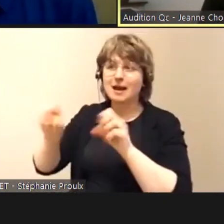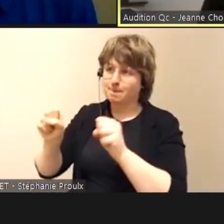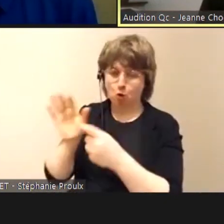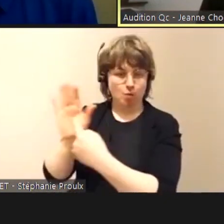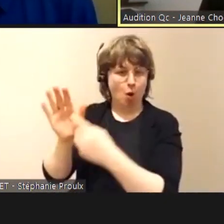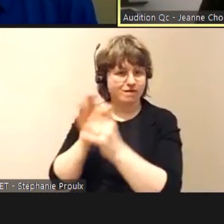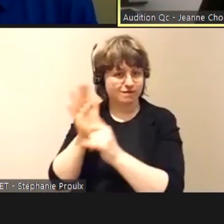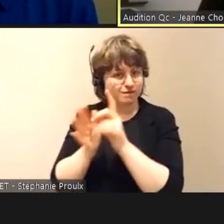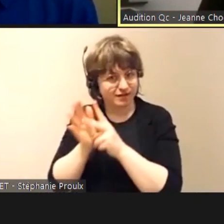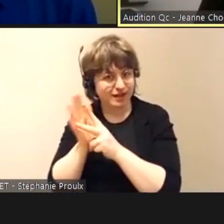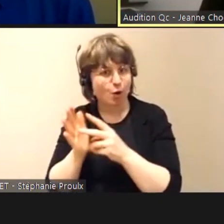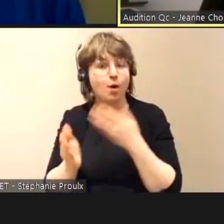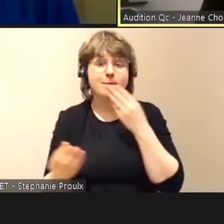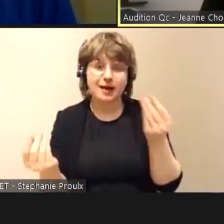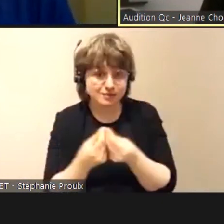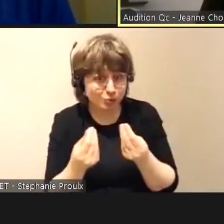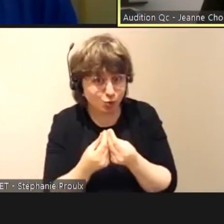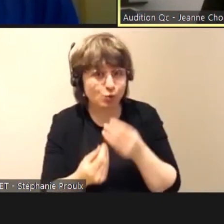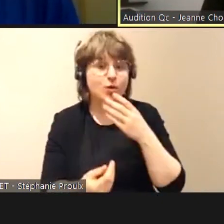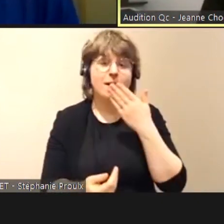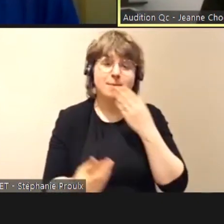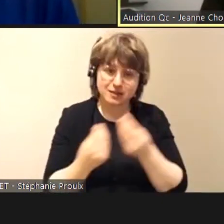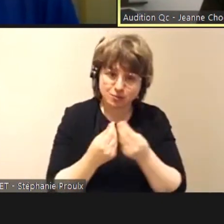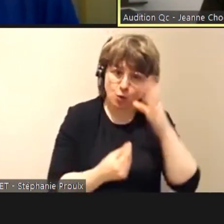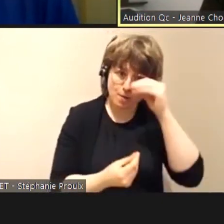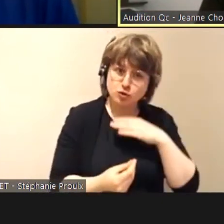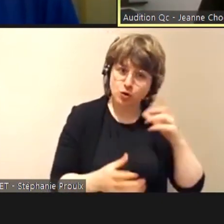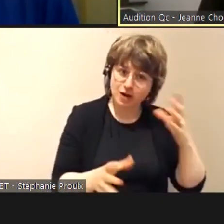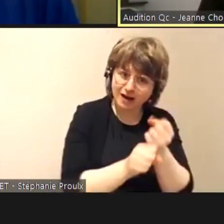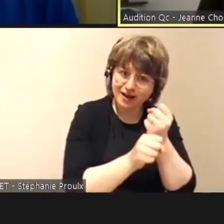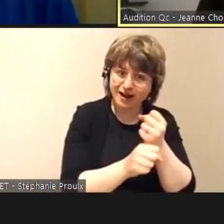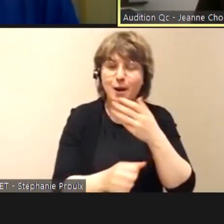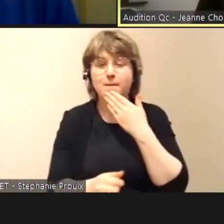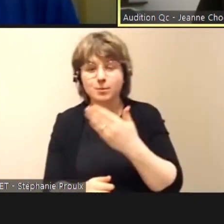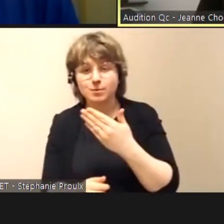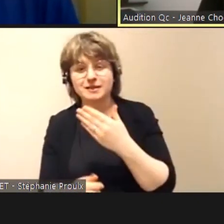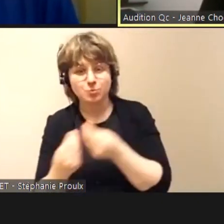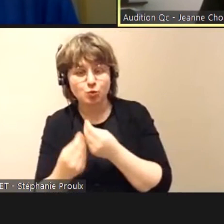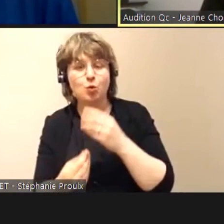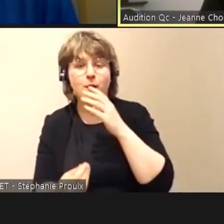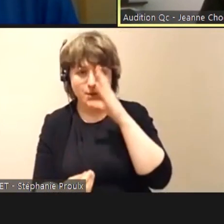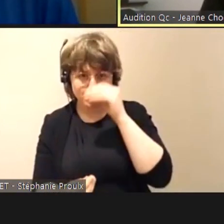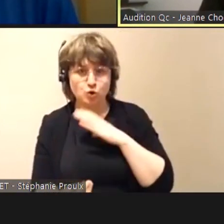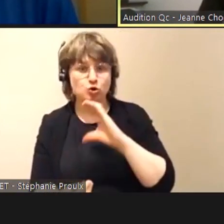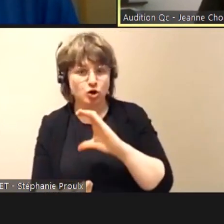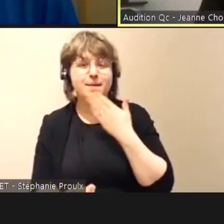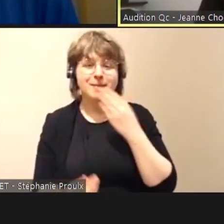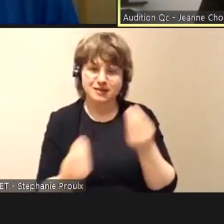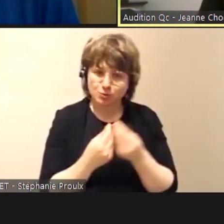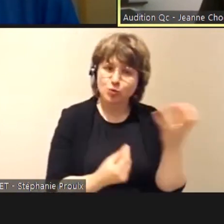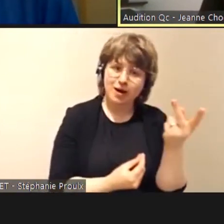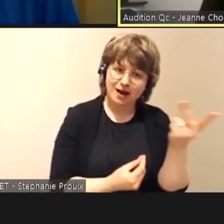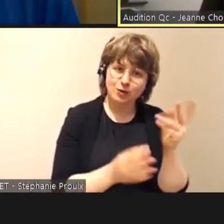voilà, merci beaucoup. Merci M. Gagné, merci M. Choquette. Merci à nos deux interprètes du CIVET.